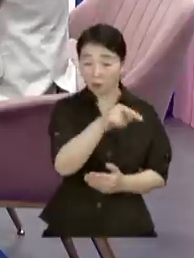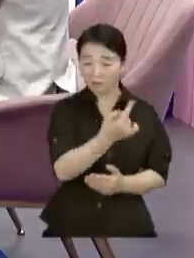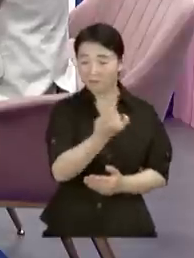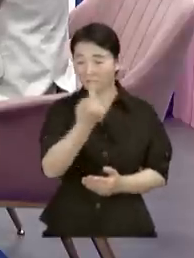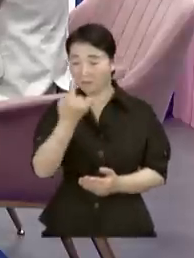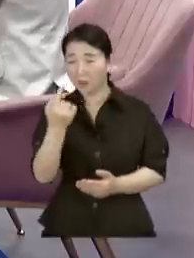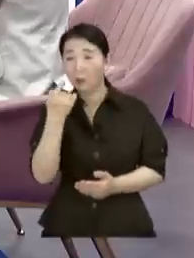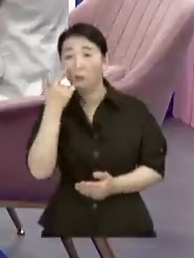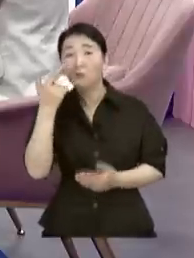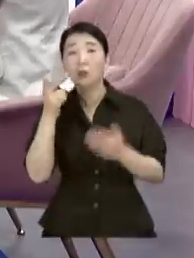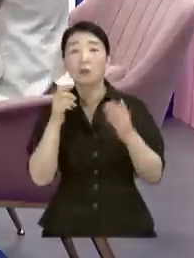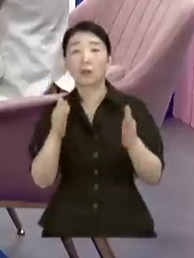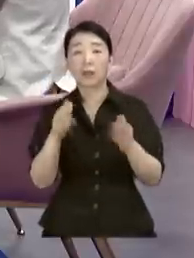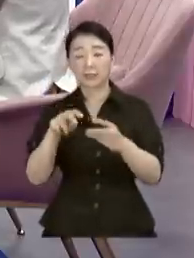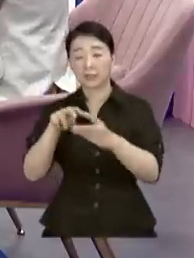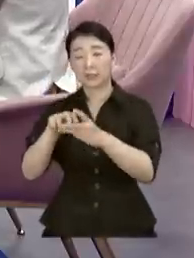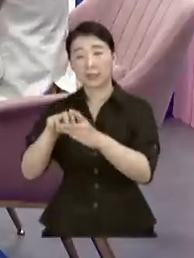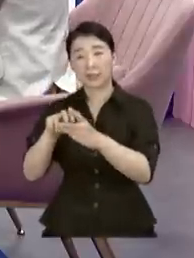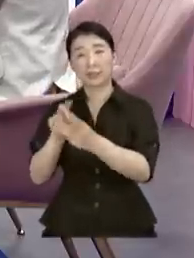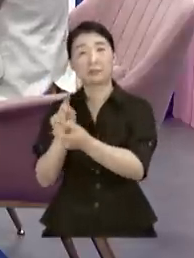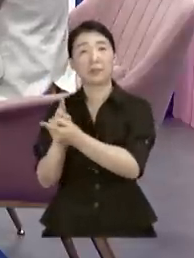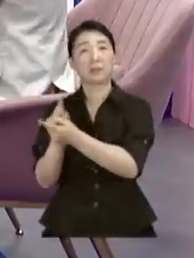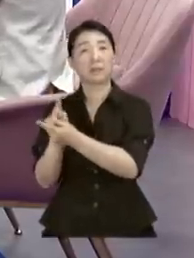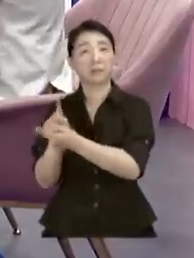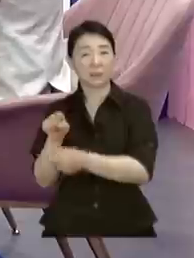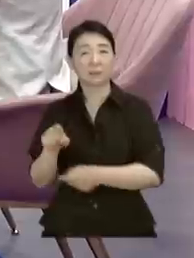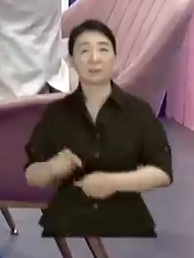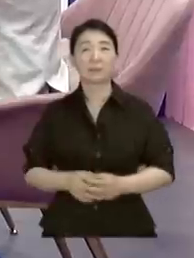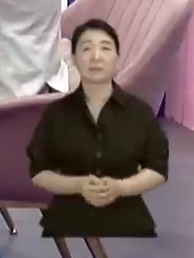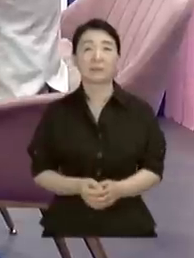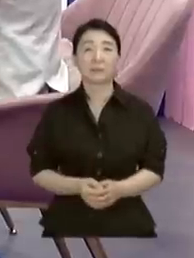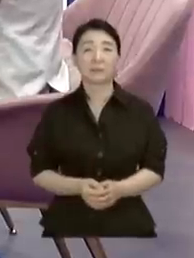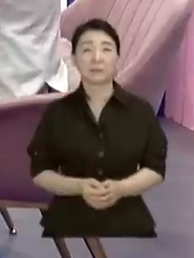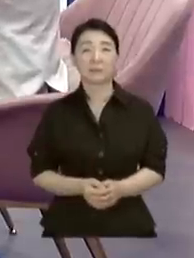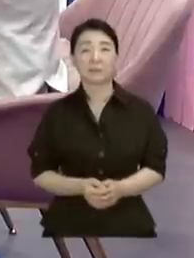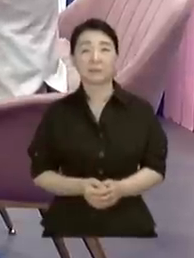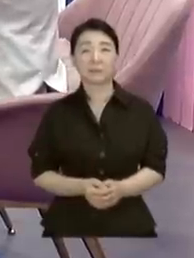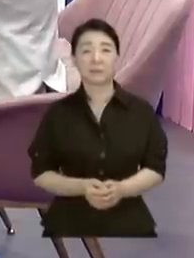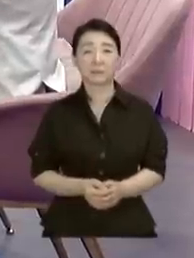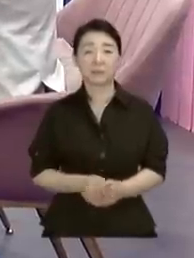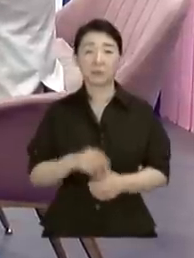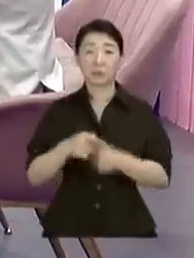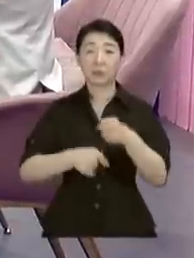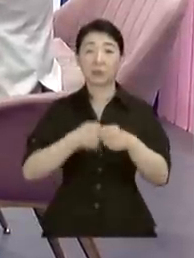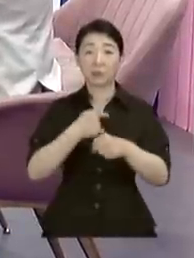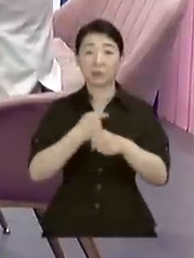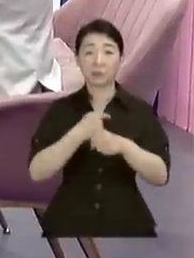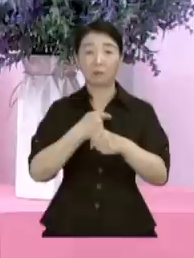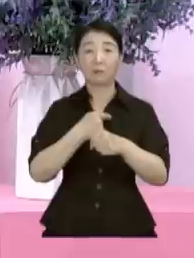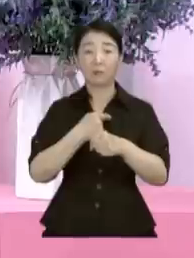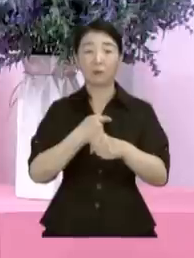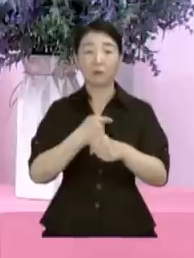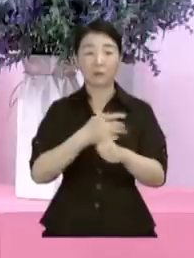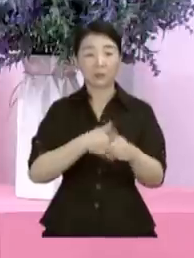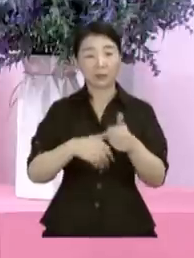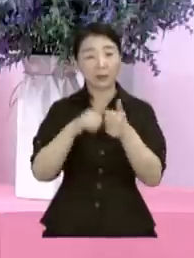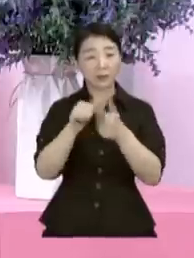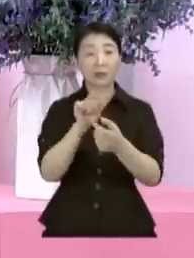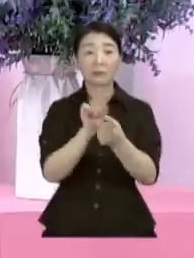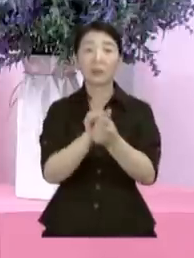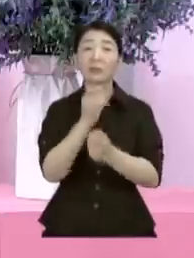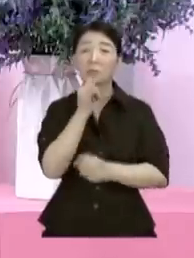6개월은 저희가 중점적으로 만나는 기간이고 6개월. 그리고 또 한 1년은 이제 이분들의 상황에